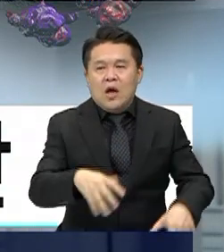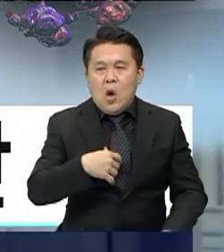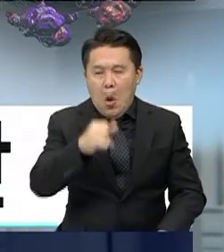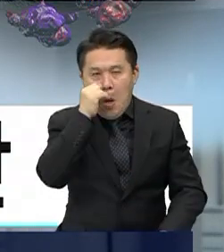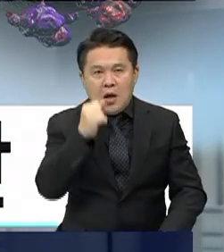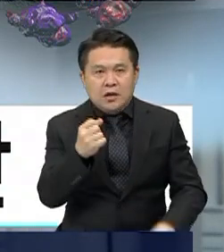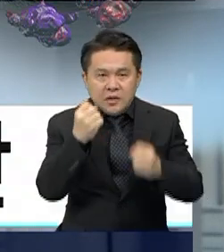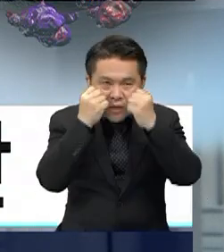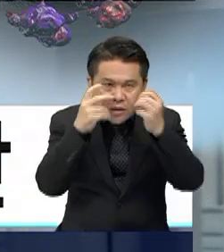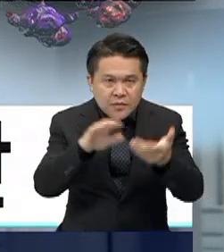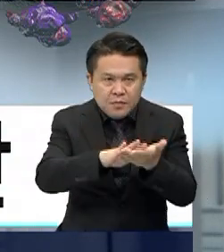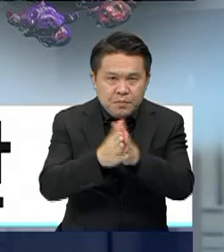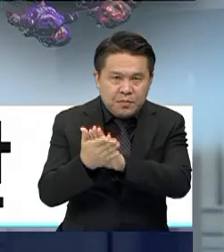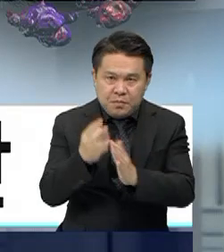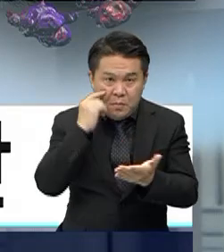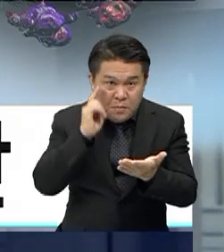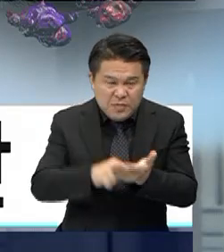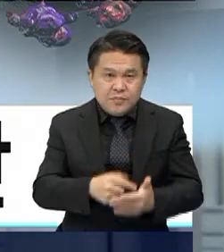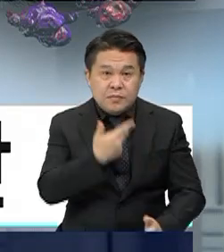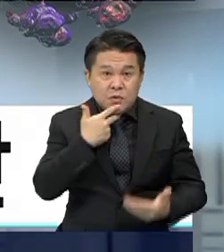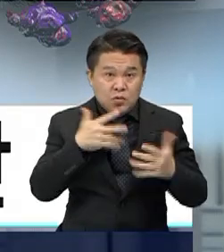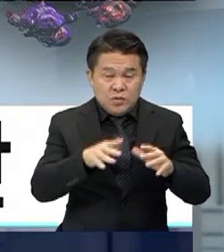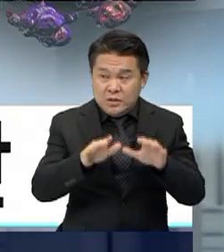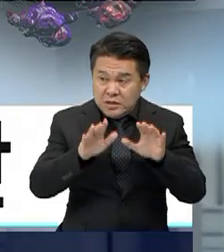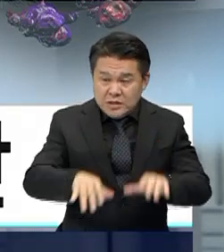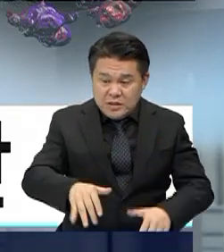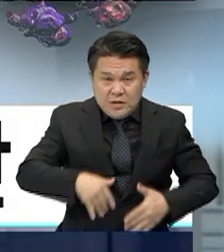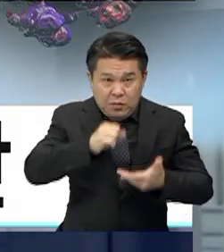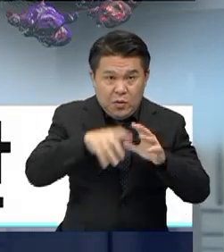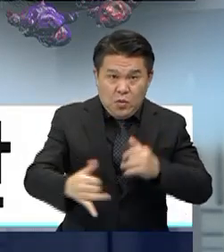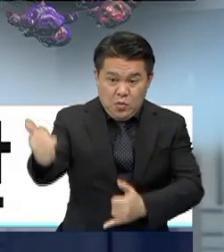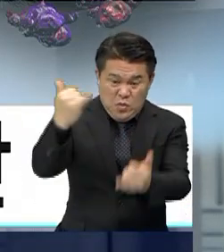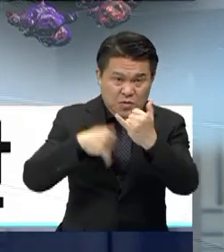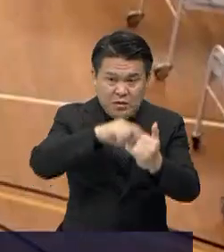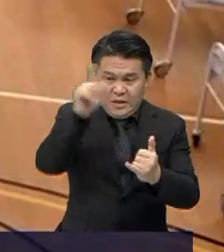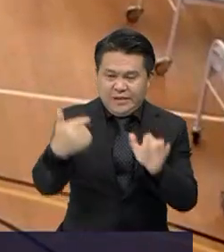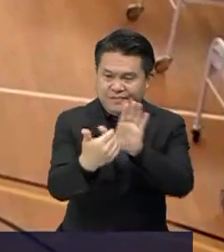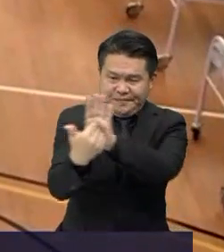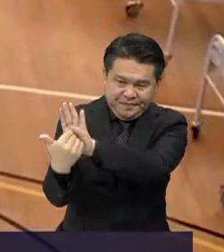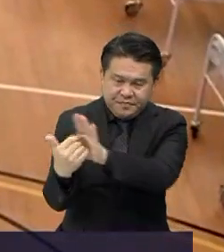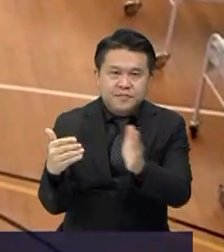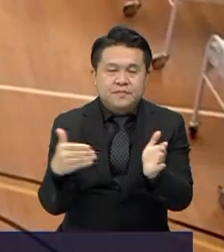오는 항공편을 운행 중단시켰습니다. 김영화 기자입니다.